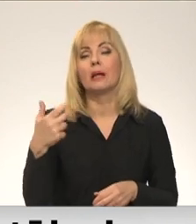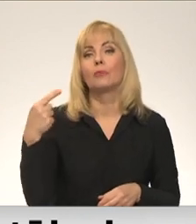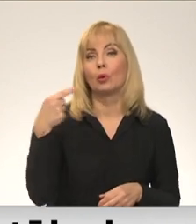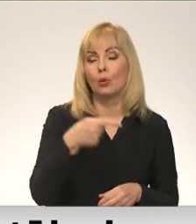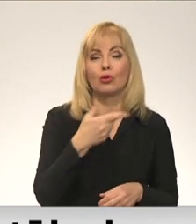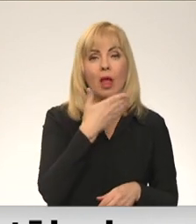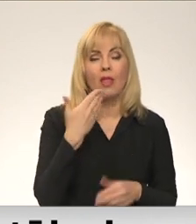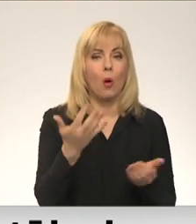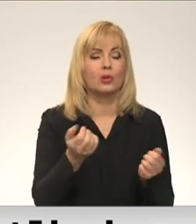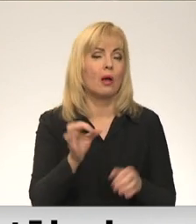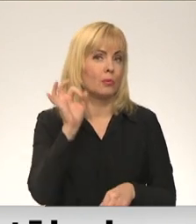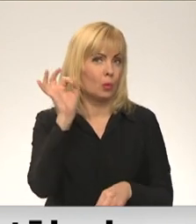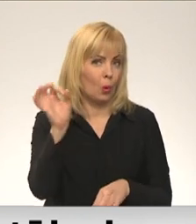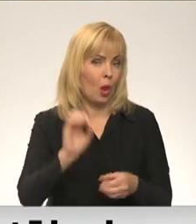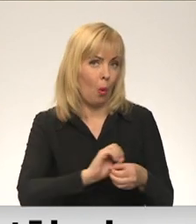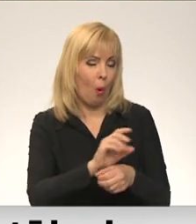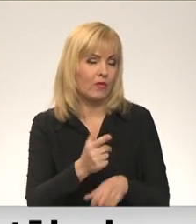saņēmuši nevienu Covid poti.